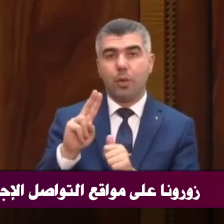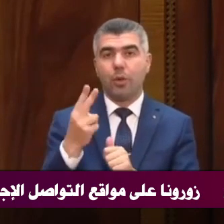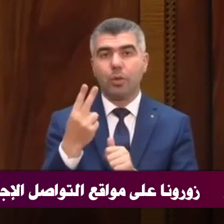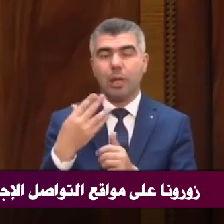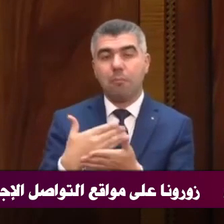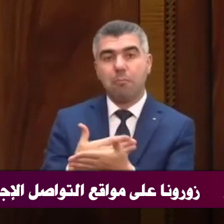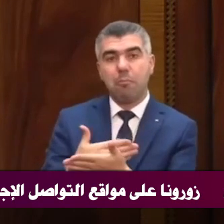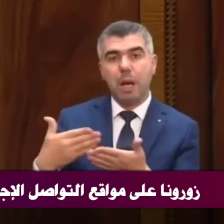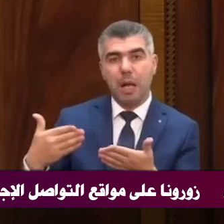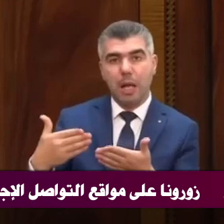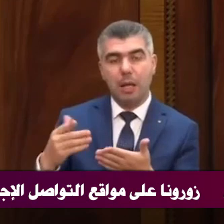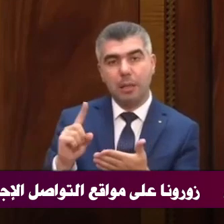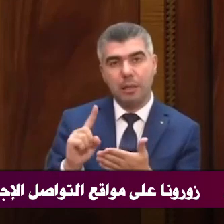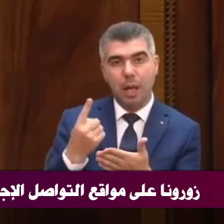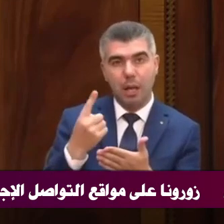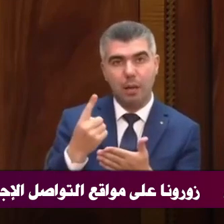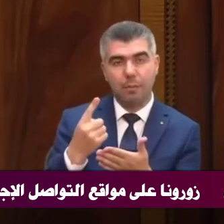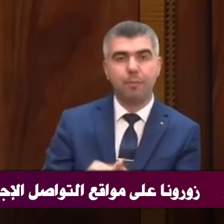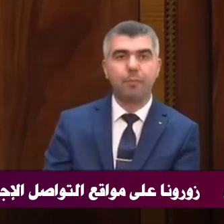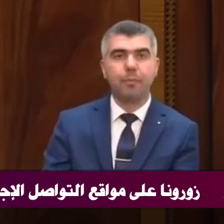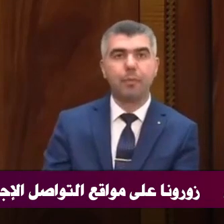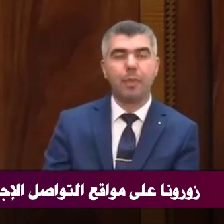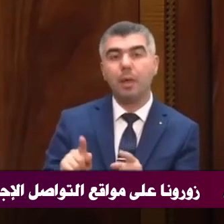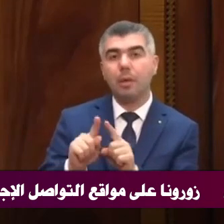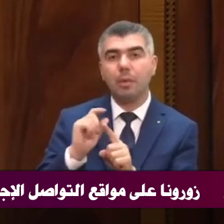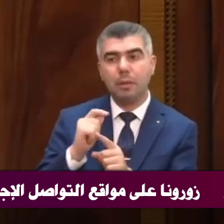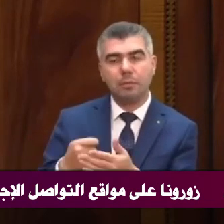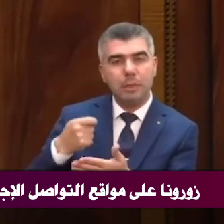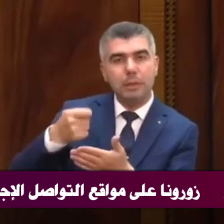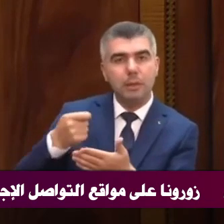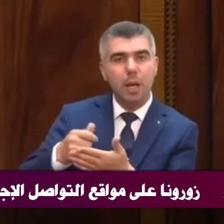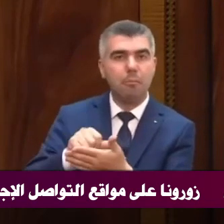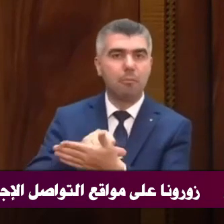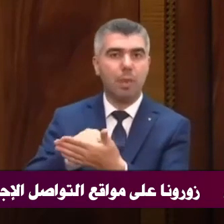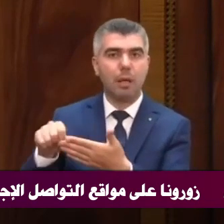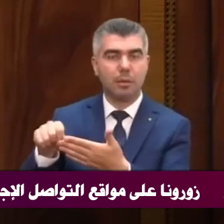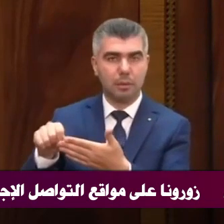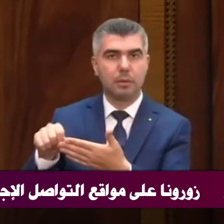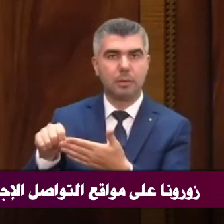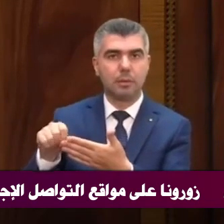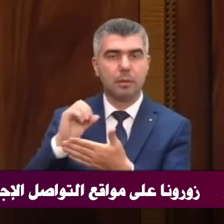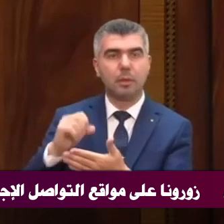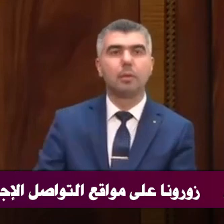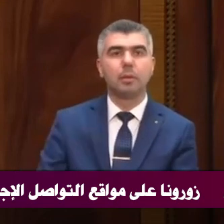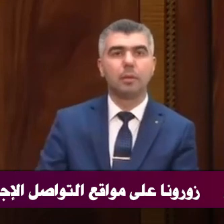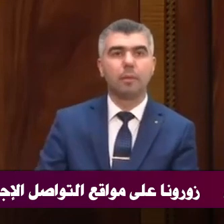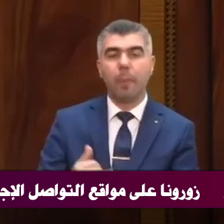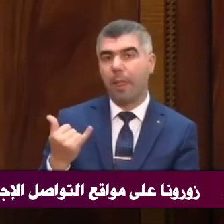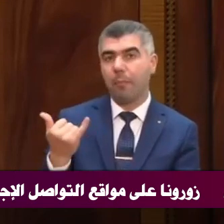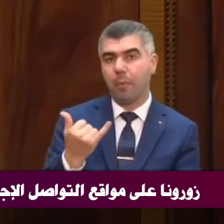26 مليار، وهي النفقات التي تكفي للحفاظ